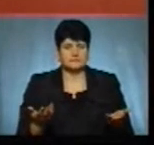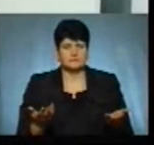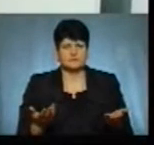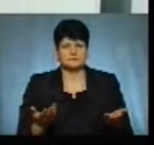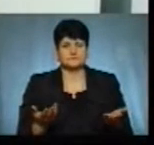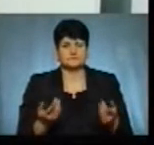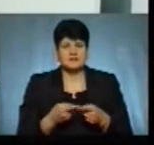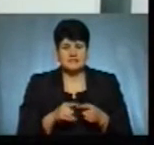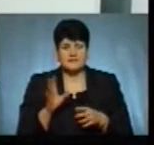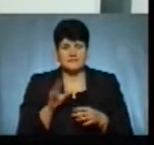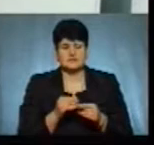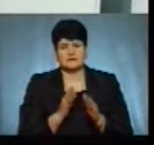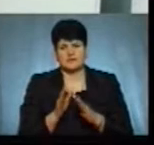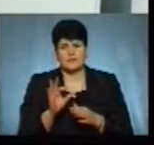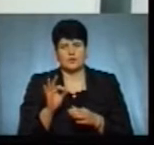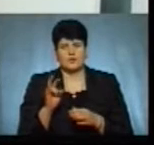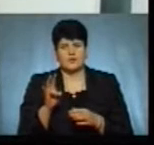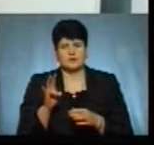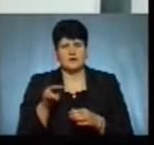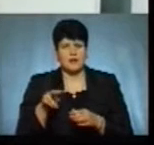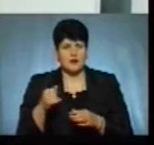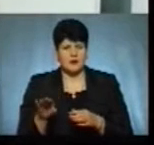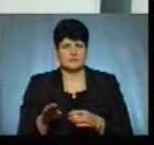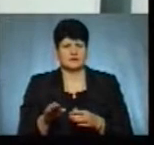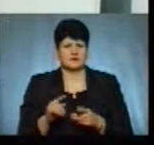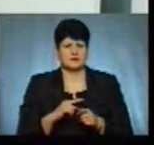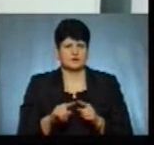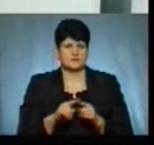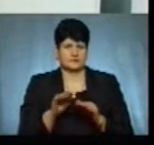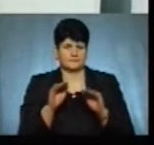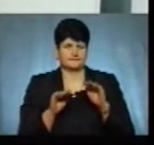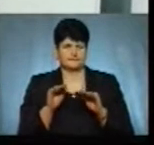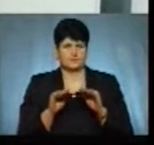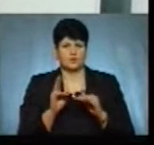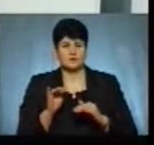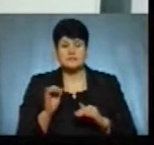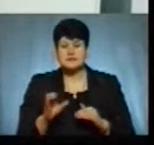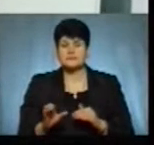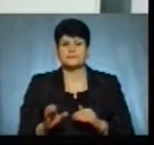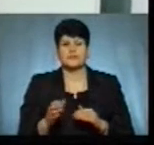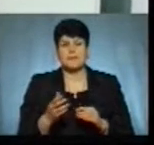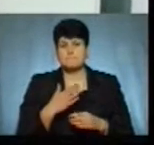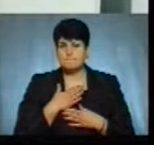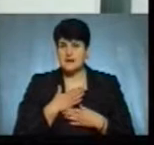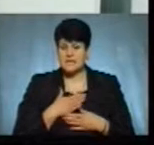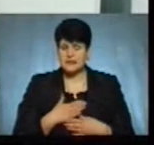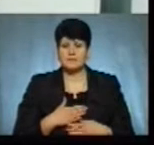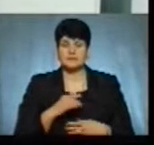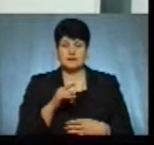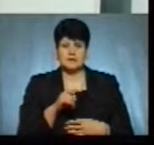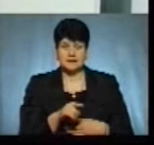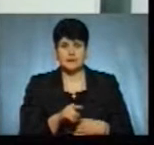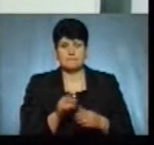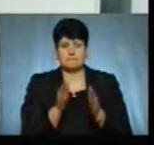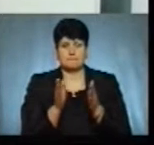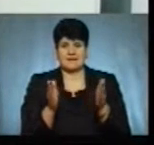досить таки в режимі онлайн, доволі таки швидко і свої курси. Але єдине, що приємно, що маржа, тобто